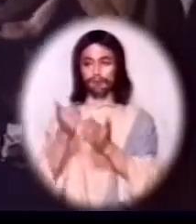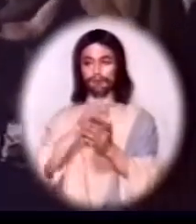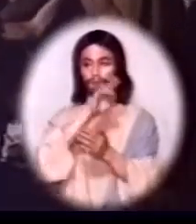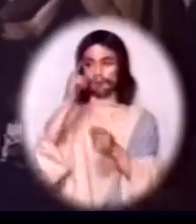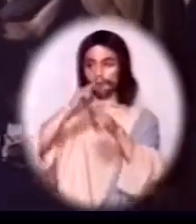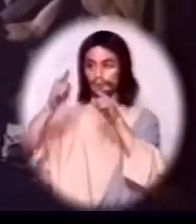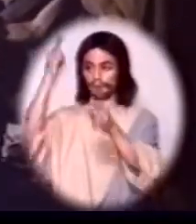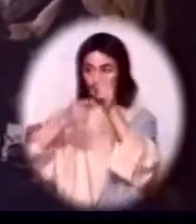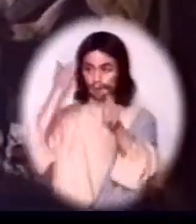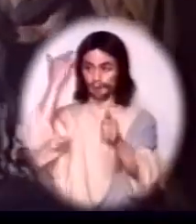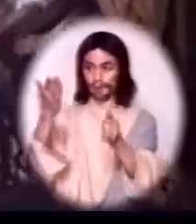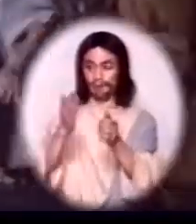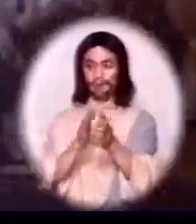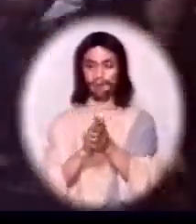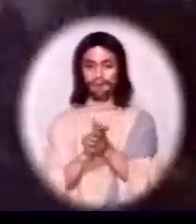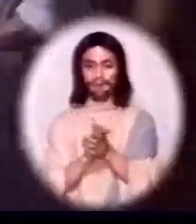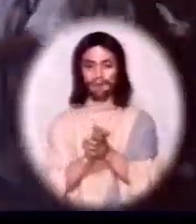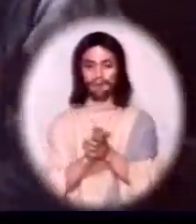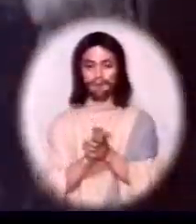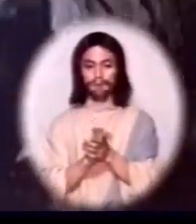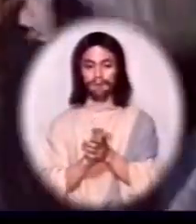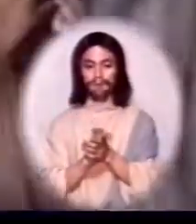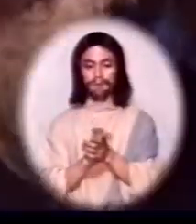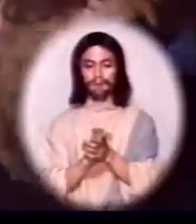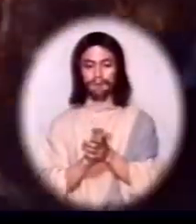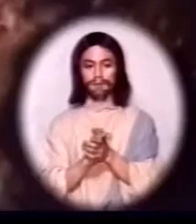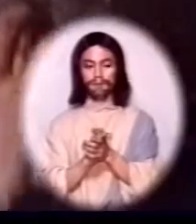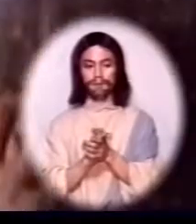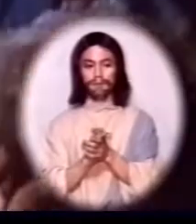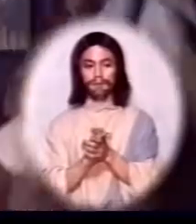지혜! 우리가 검으로 치니까?